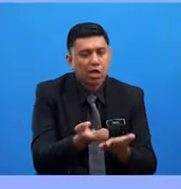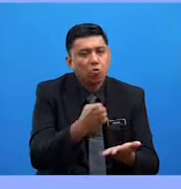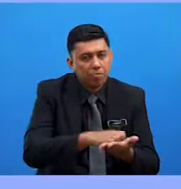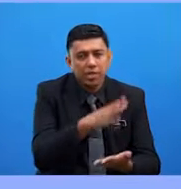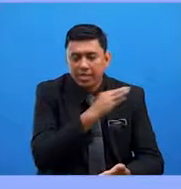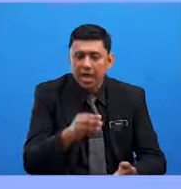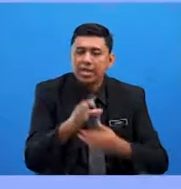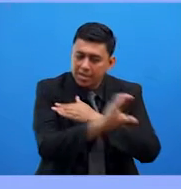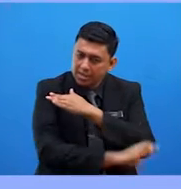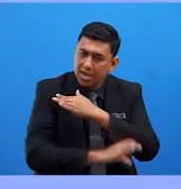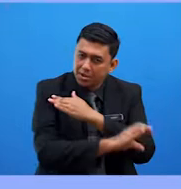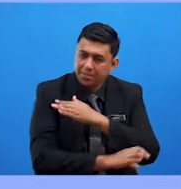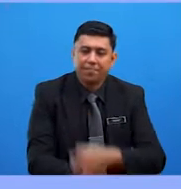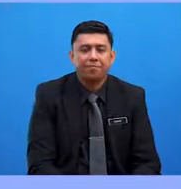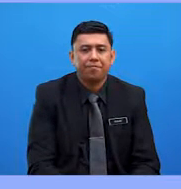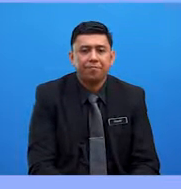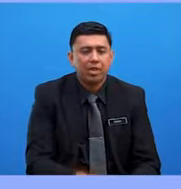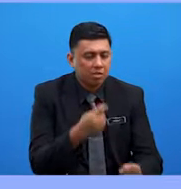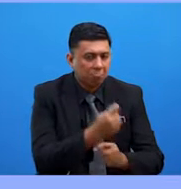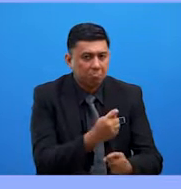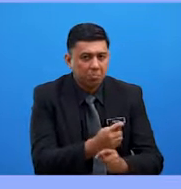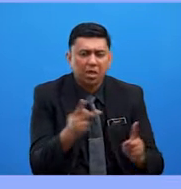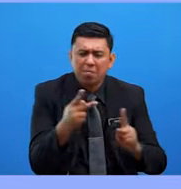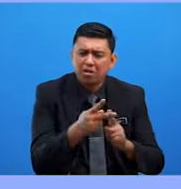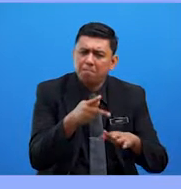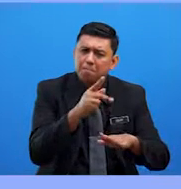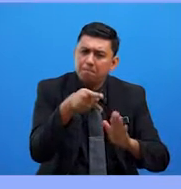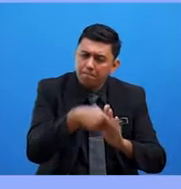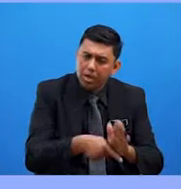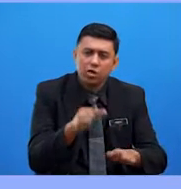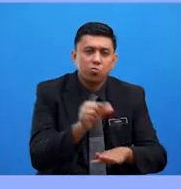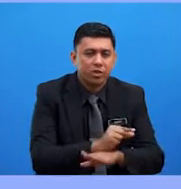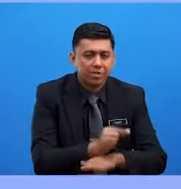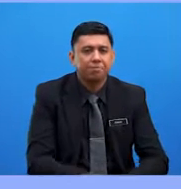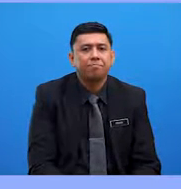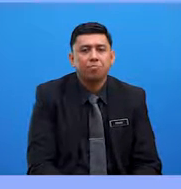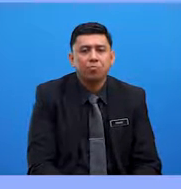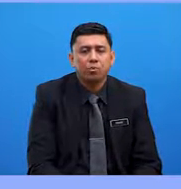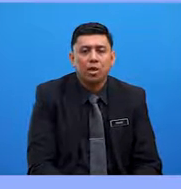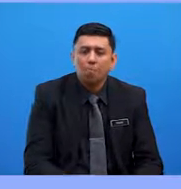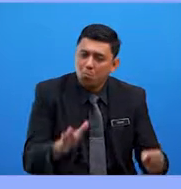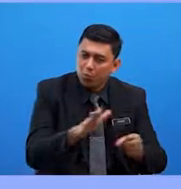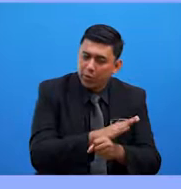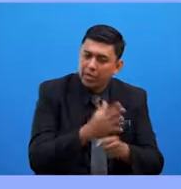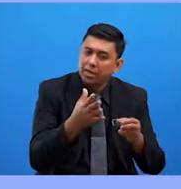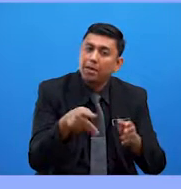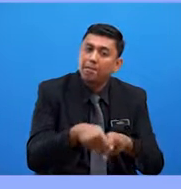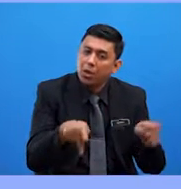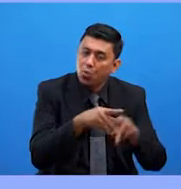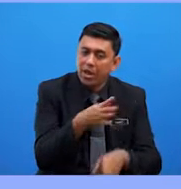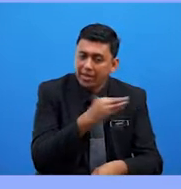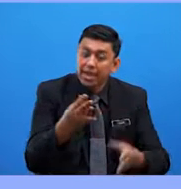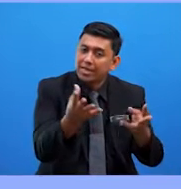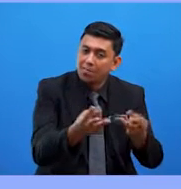negara. Peranan perniagaan kepada pengguna. Yang pertama, memenuhi keperluan dan